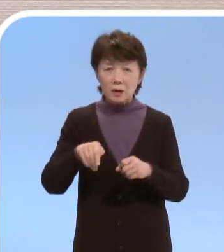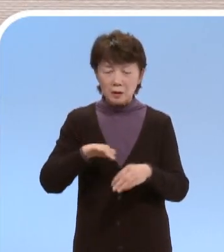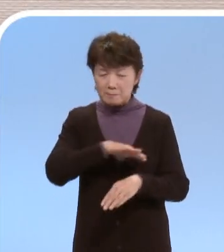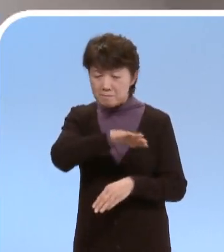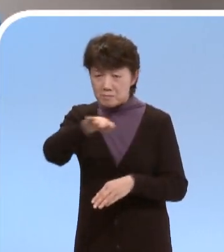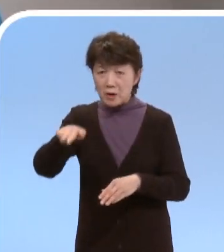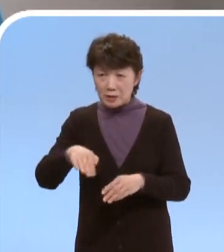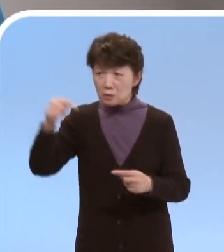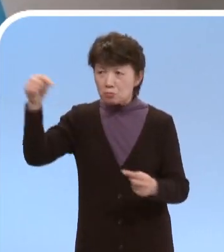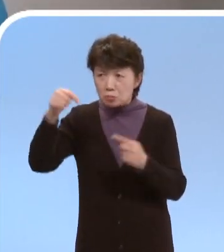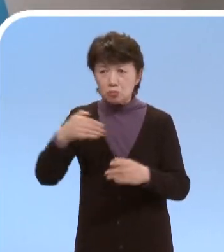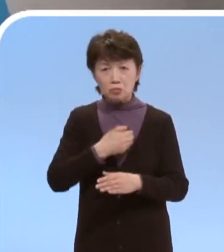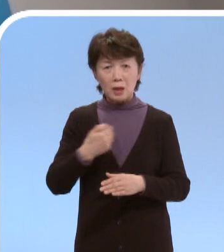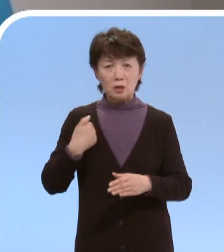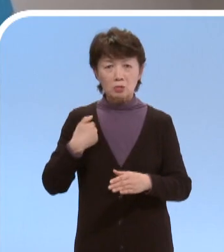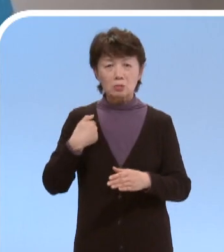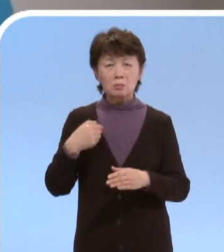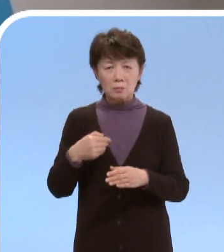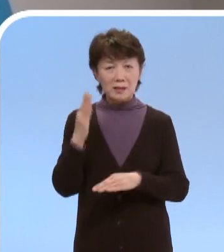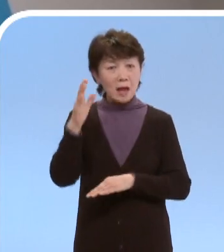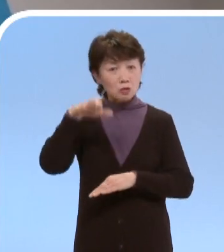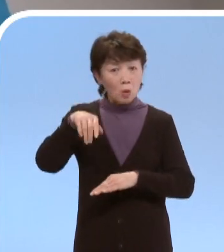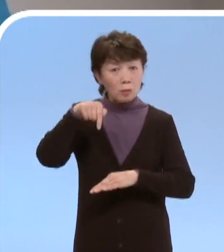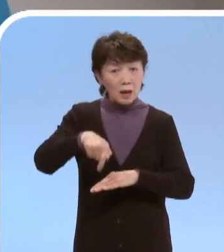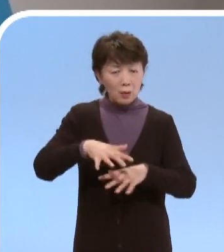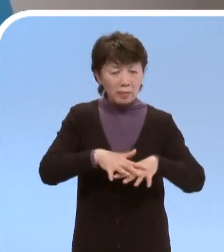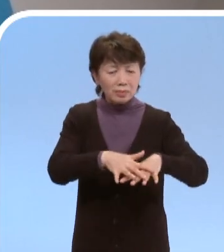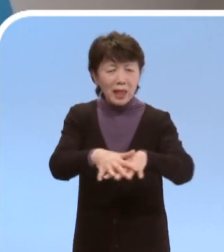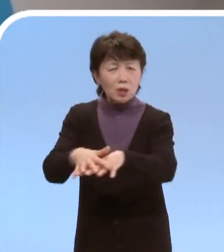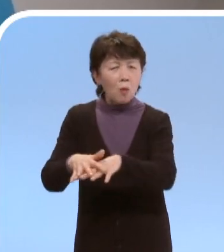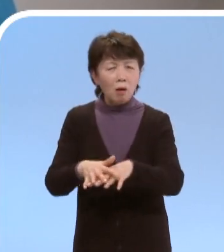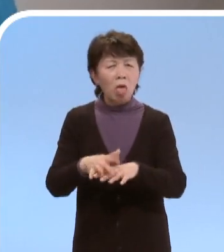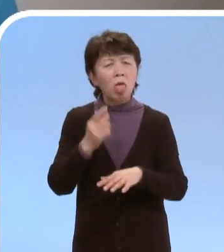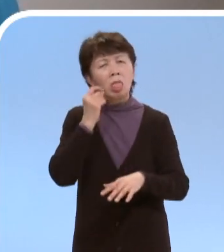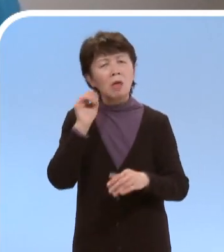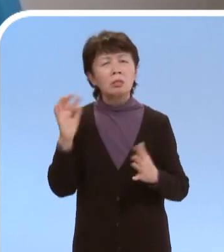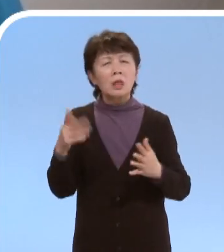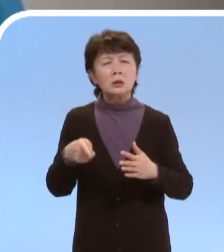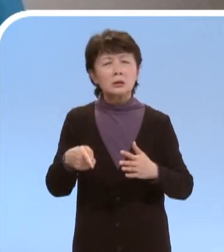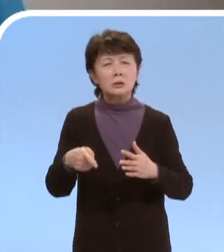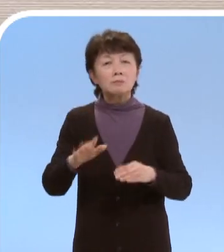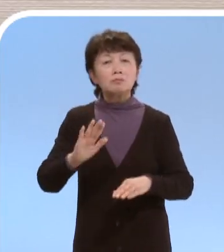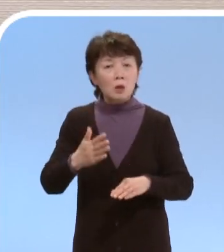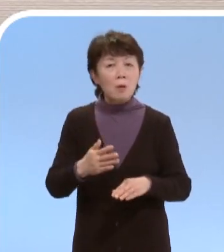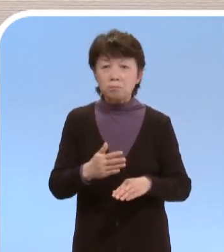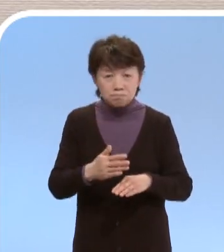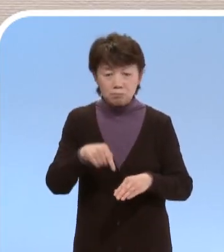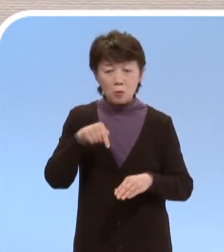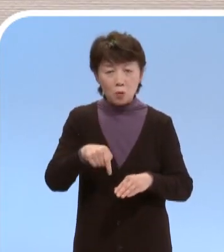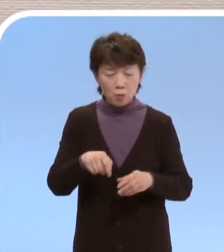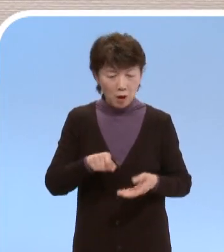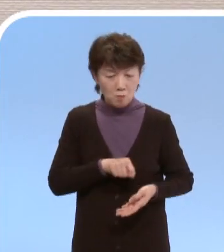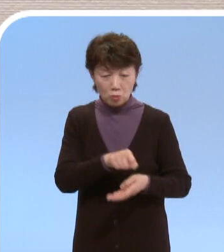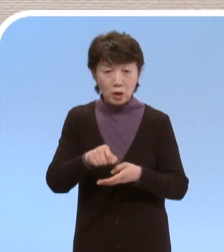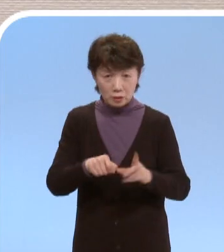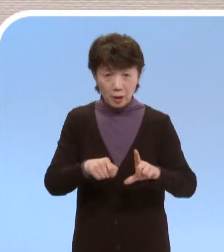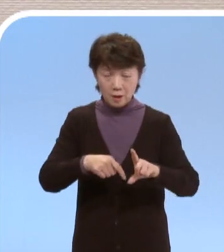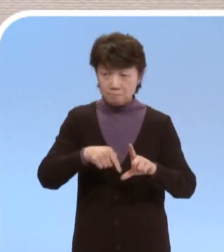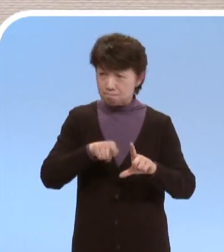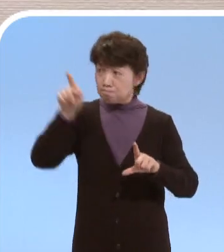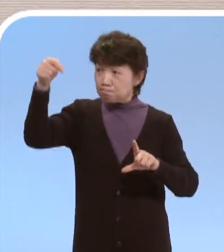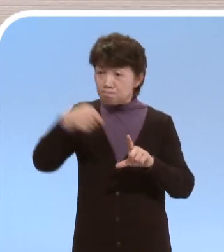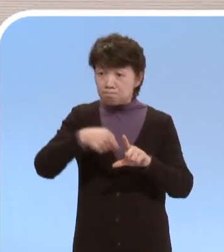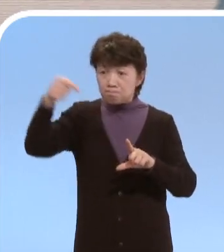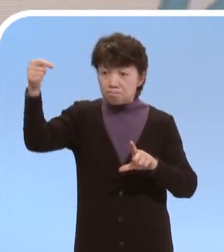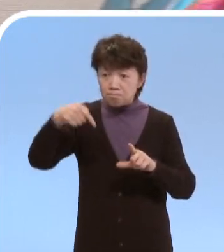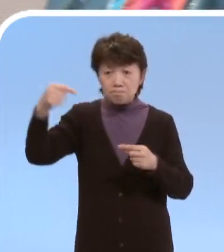ながっていて、例えば自治体さんの環境だとそういうネットワーク環境がないケースもあるので、そういった時でもどこでも使えるっていうのは非常にポイ